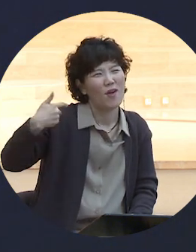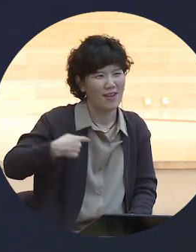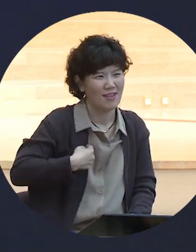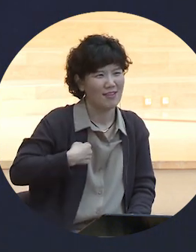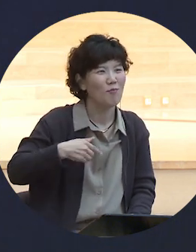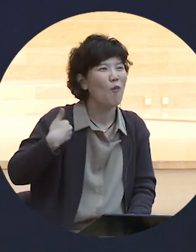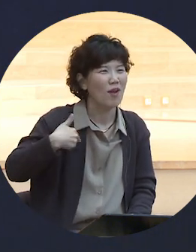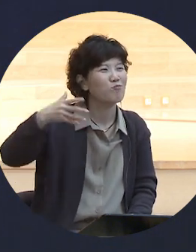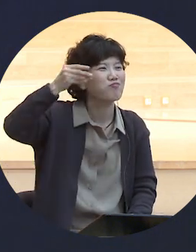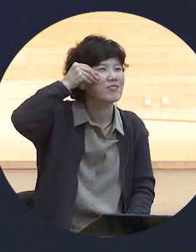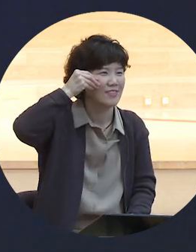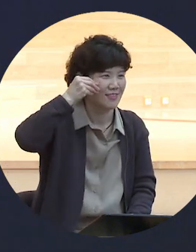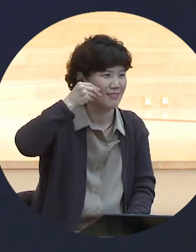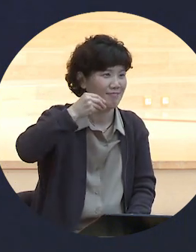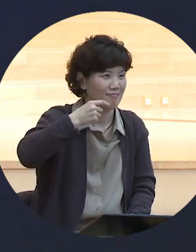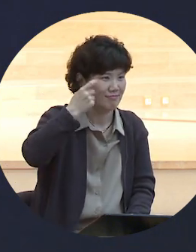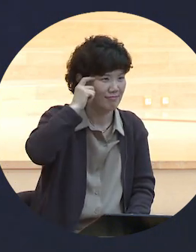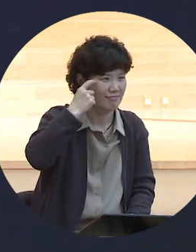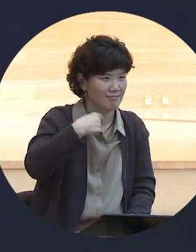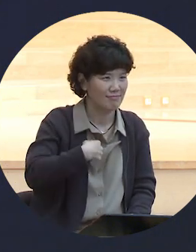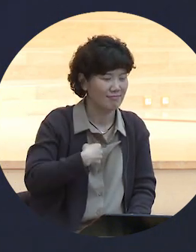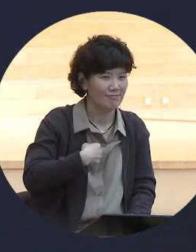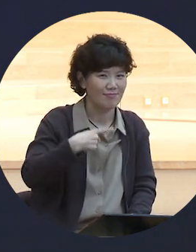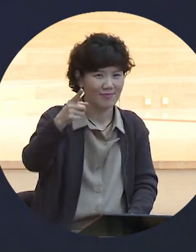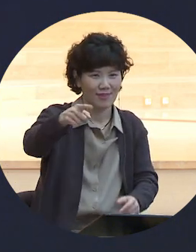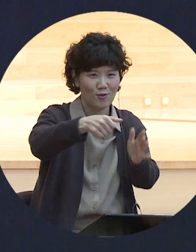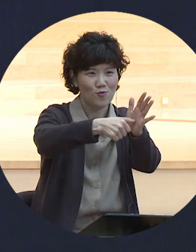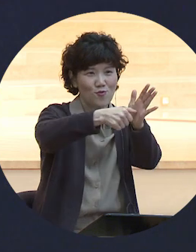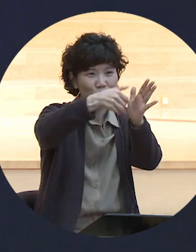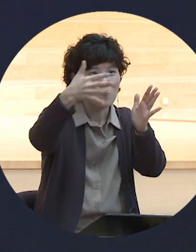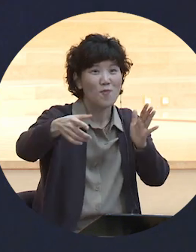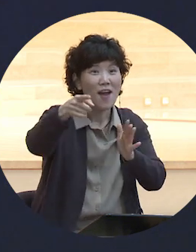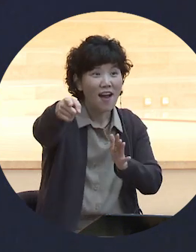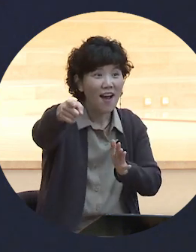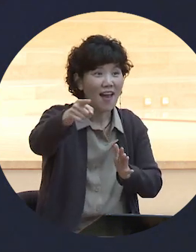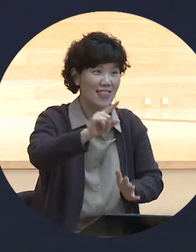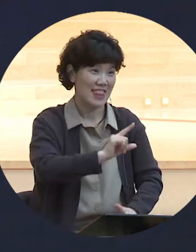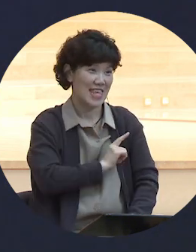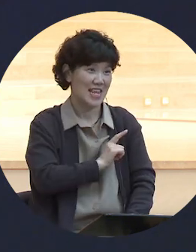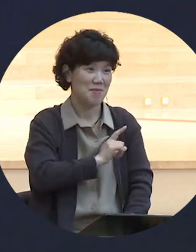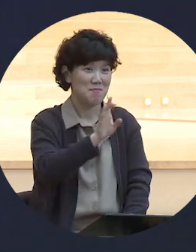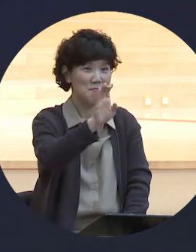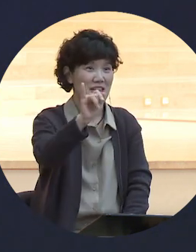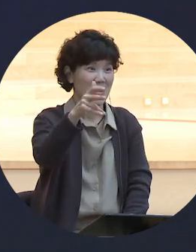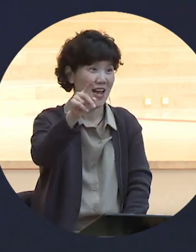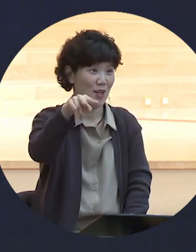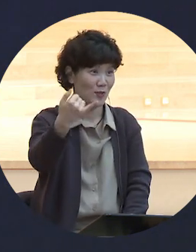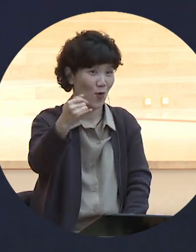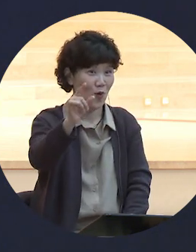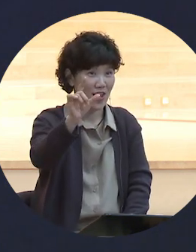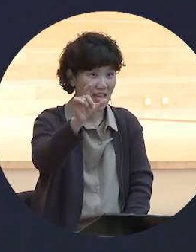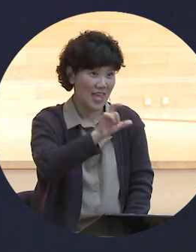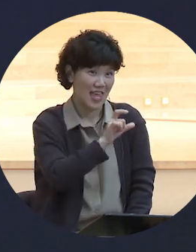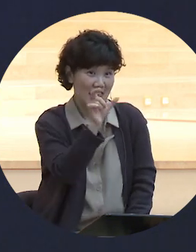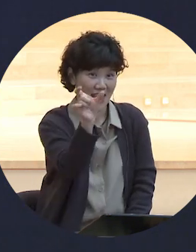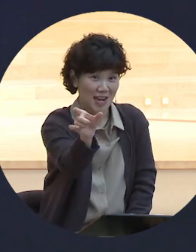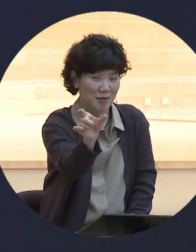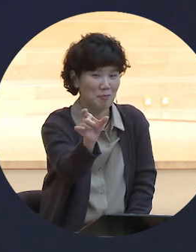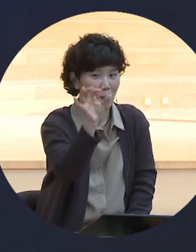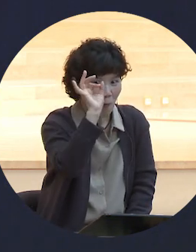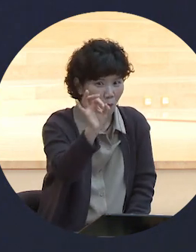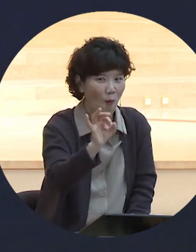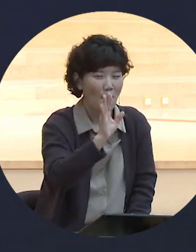여러분 하다못해 저명한 그 화가의 이름 앞에서도 아주 긋 겸손 모드가